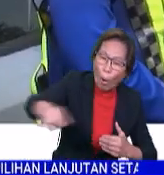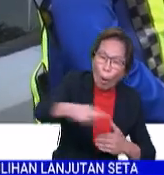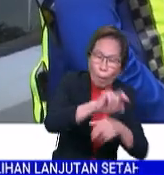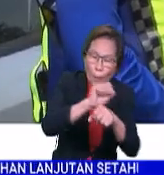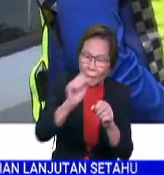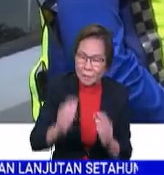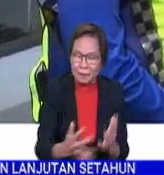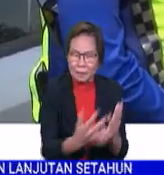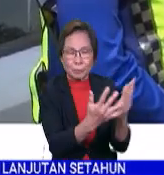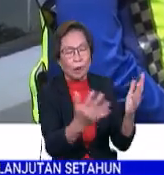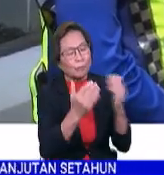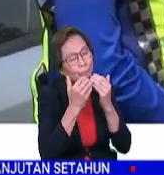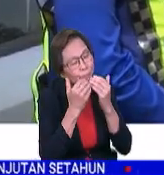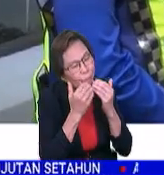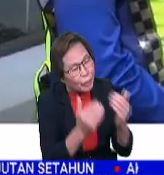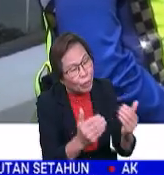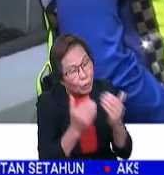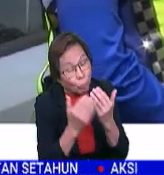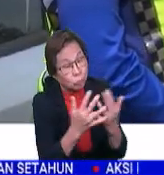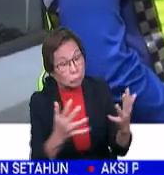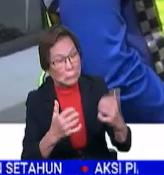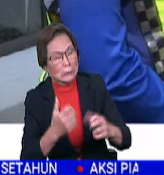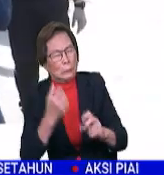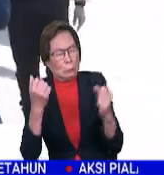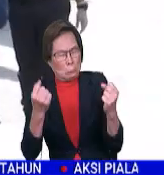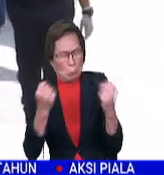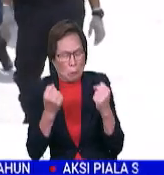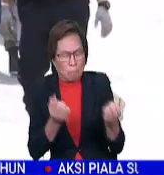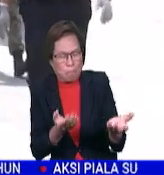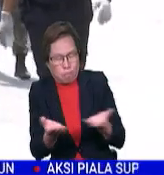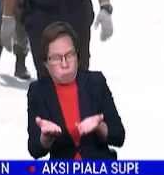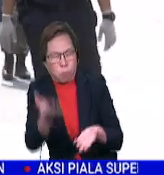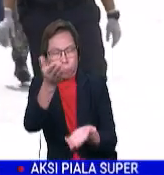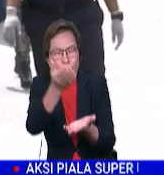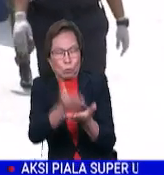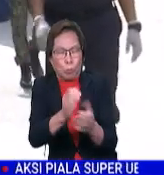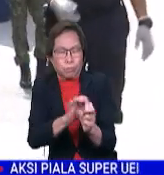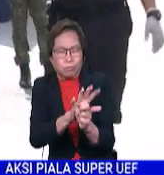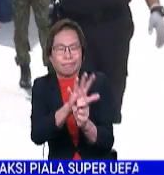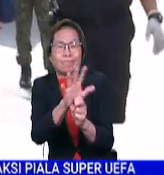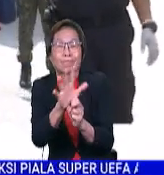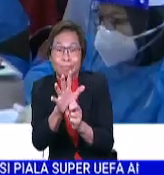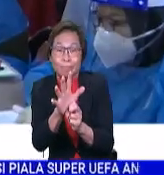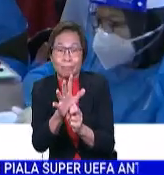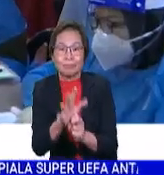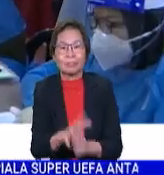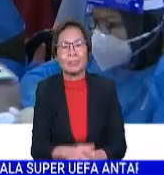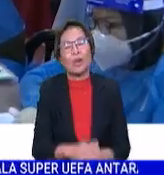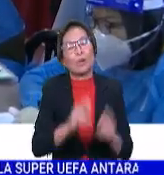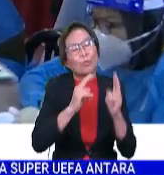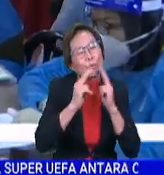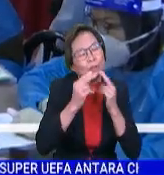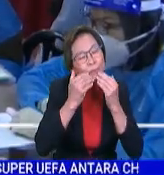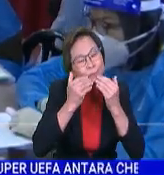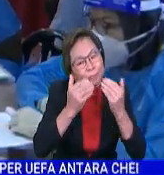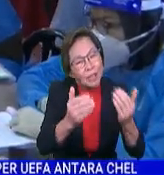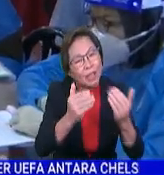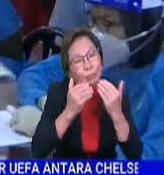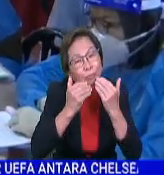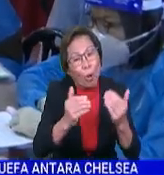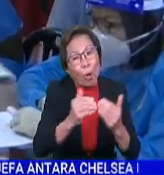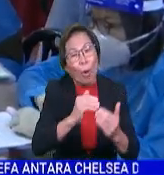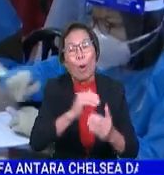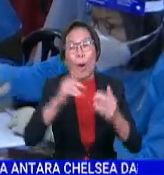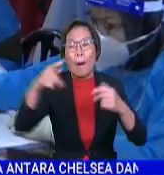petugas barisan hadapan yang cekal berkhidmat menangani covid-19 selain mengucapkan terima kasih